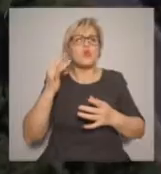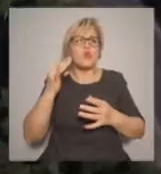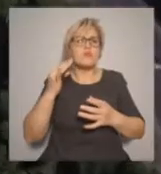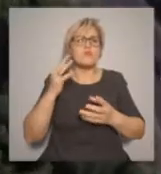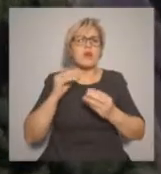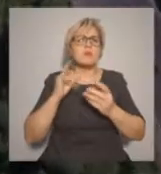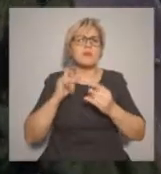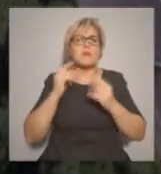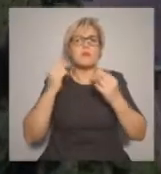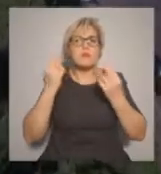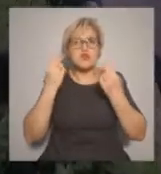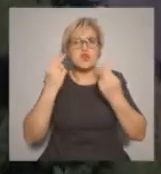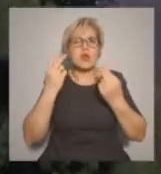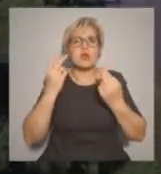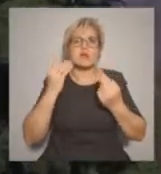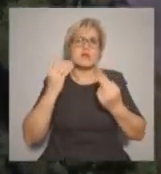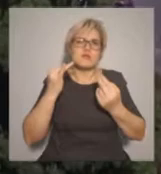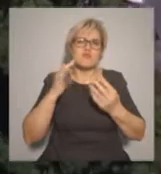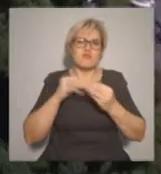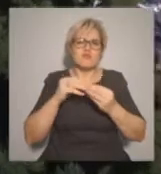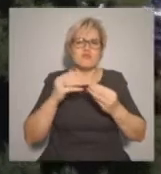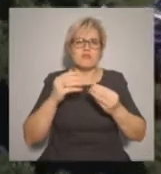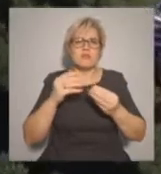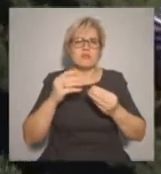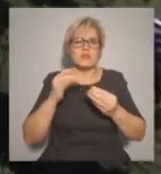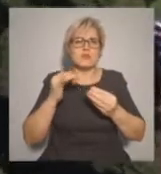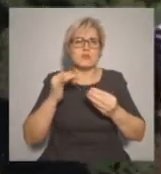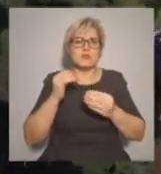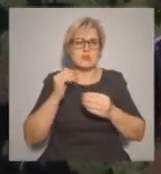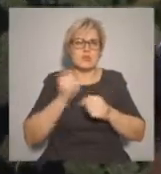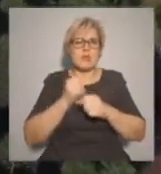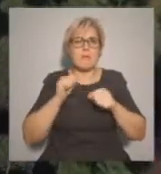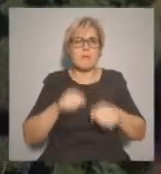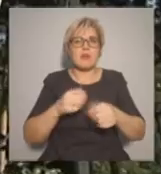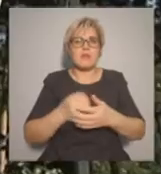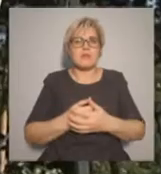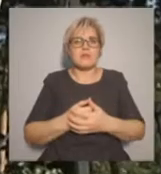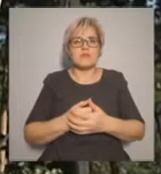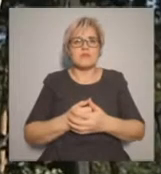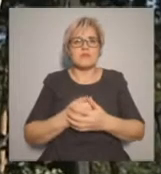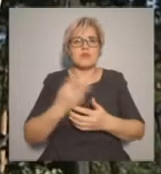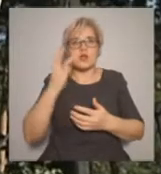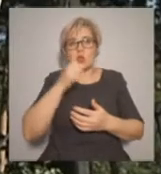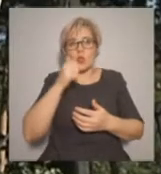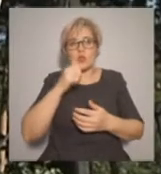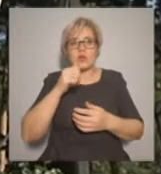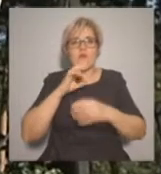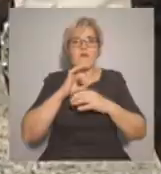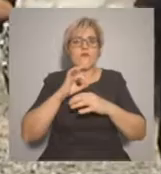и оно нам не подчиняется, и функции нашей епархии оно не несет. И я не имею права на него